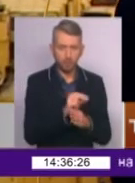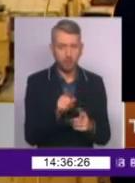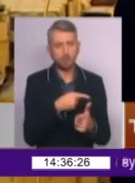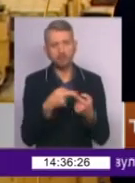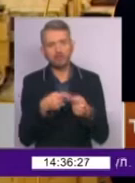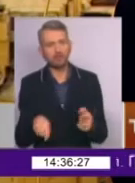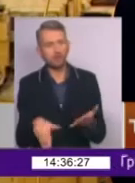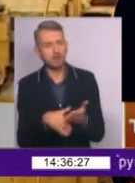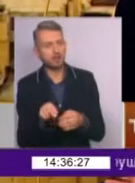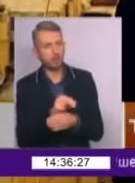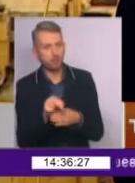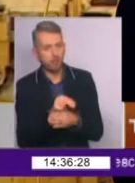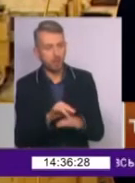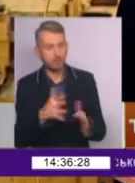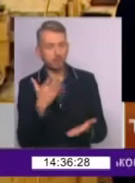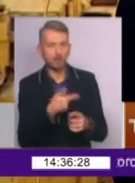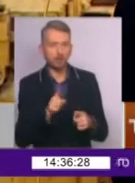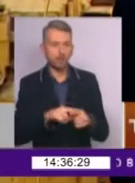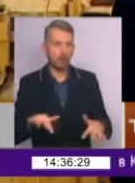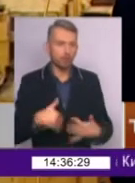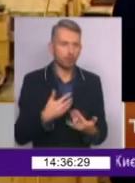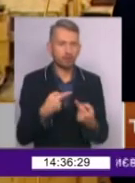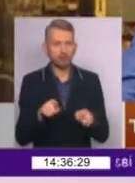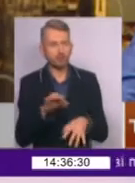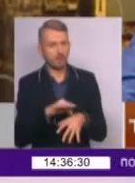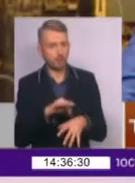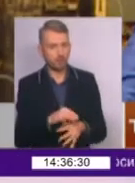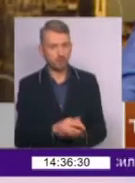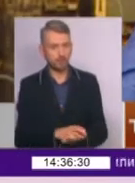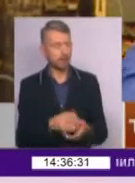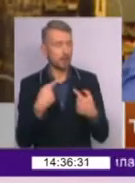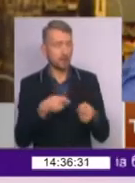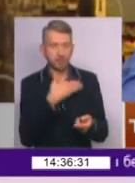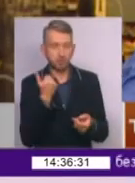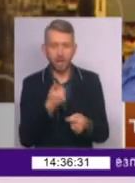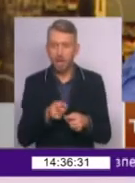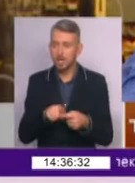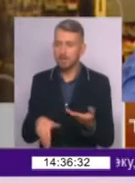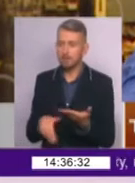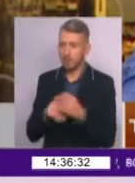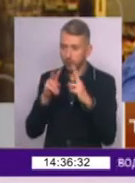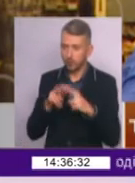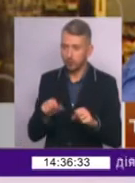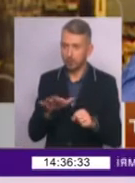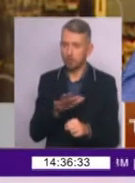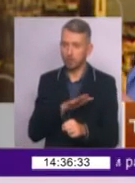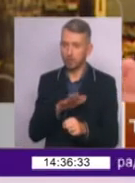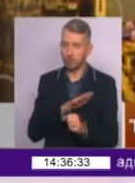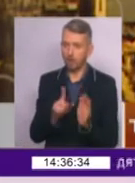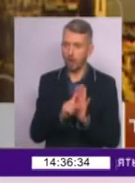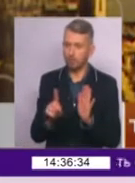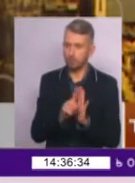інші методи лікування у випадку, якщо це ГРВІ або якесь інше захворювання. Тобто іншого це немає. Це метод діагностики може бути амбулаторним, чи